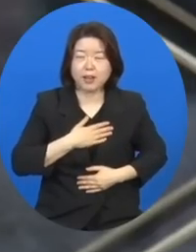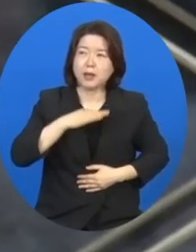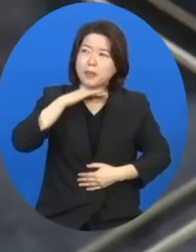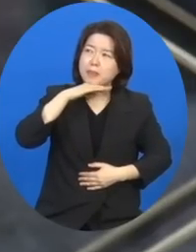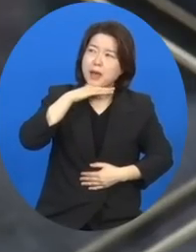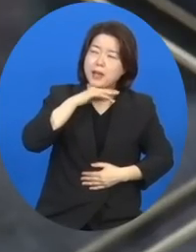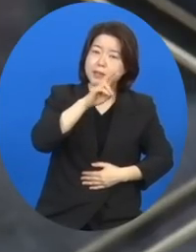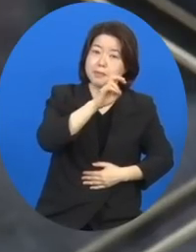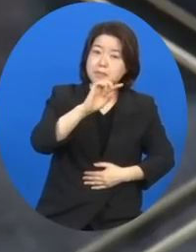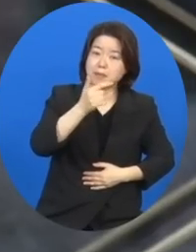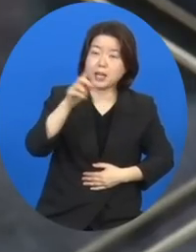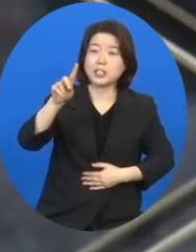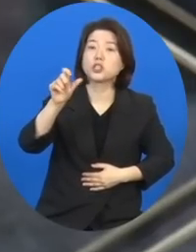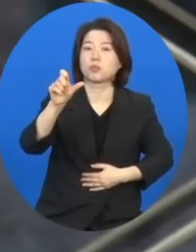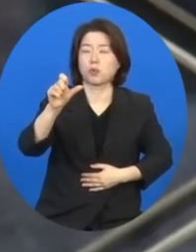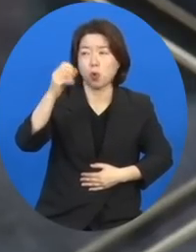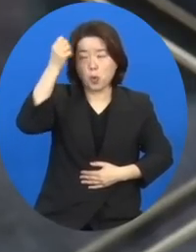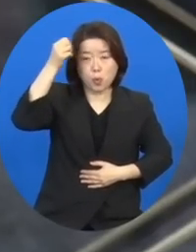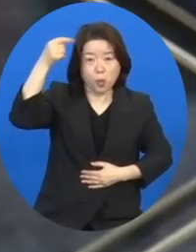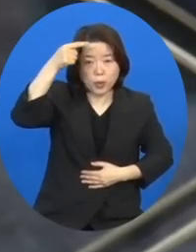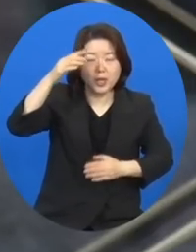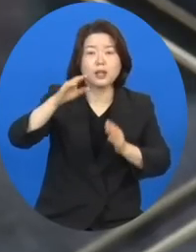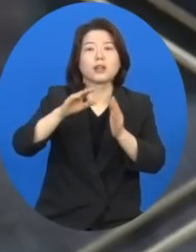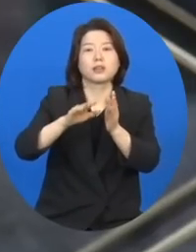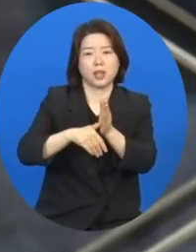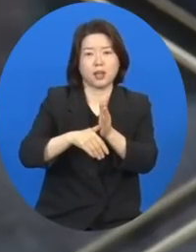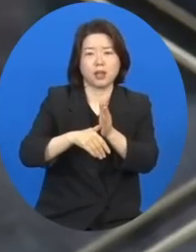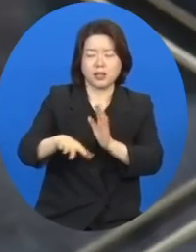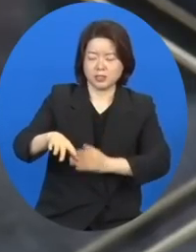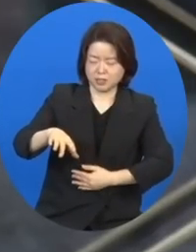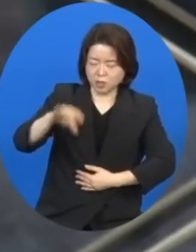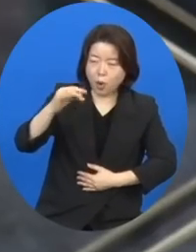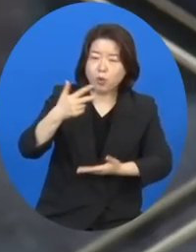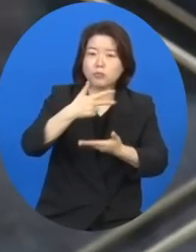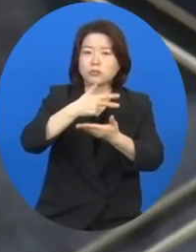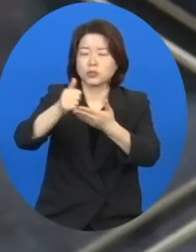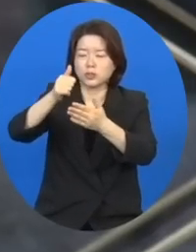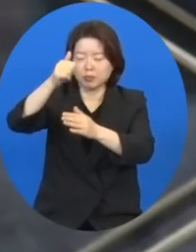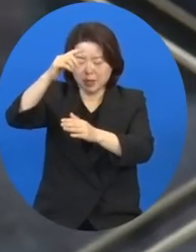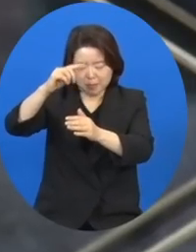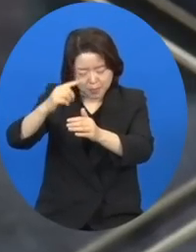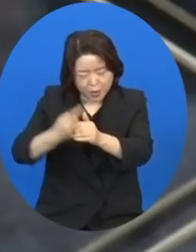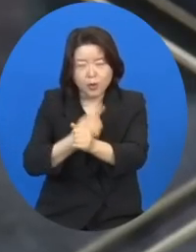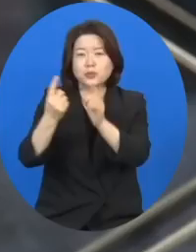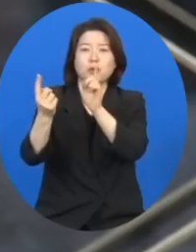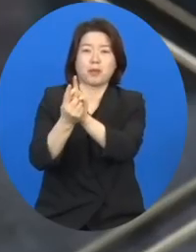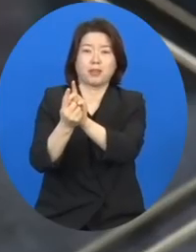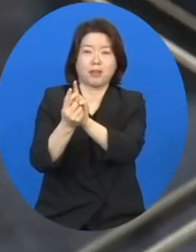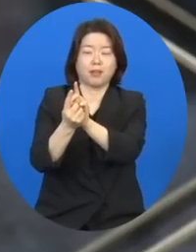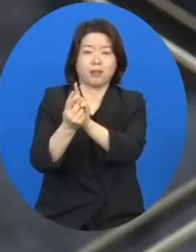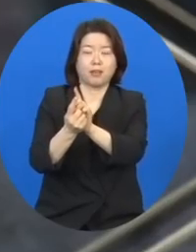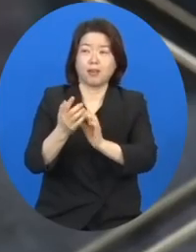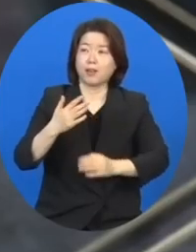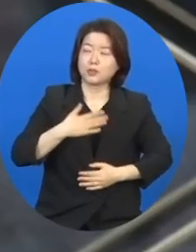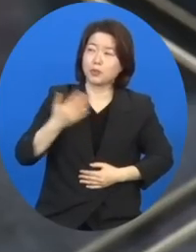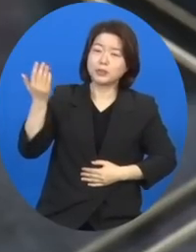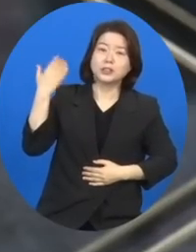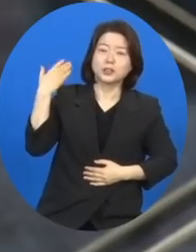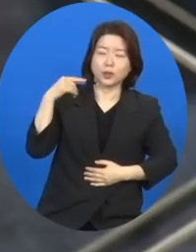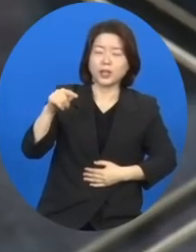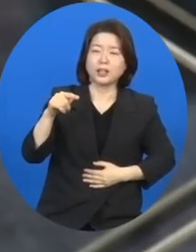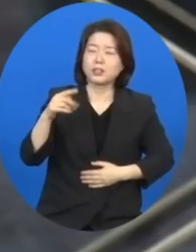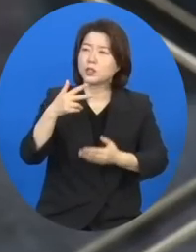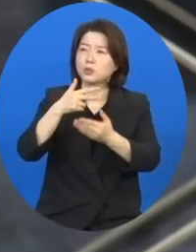때, 고등학교 1학년 때, 그때 주님을 비로소 만난 거예요. 저는 제가 죄인인지를 제대로 몰랐어요.